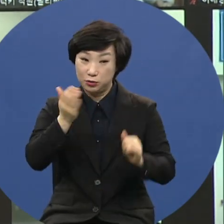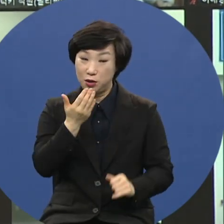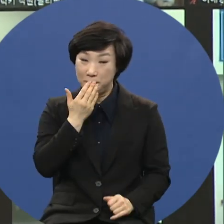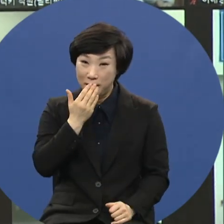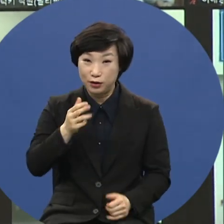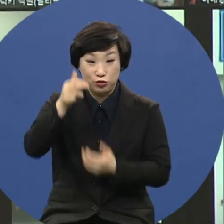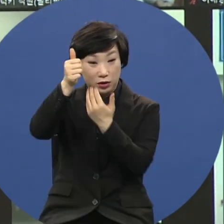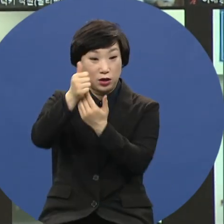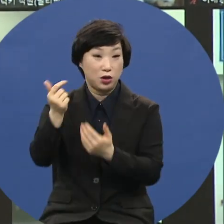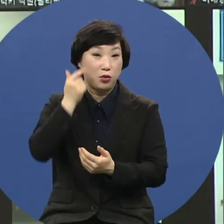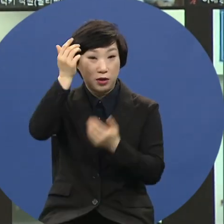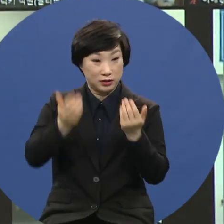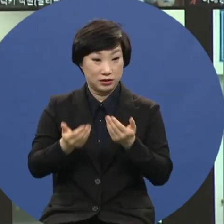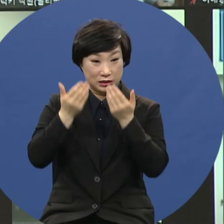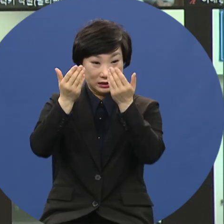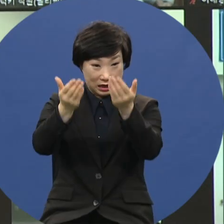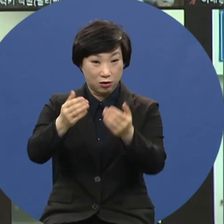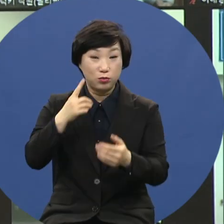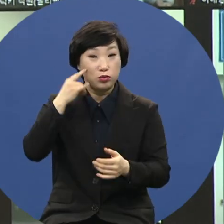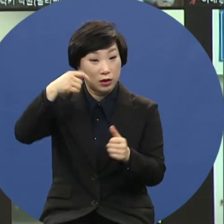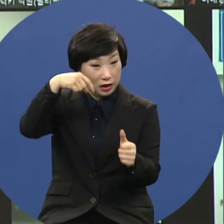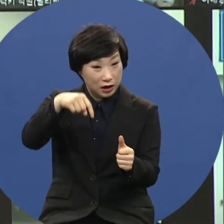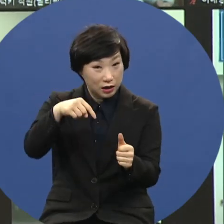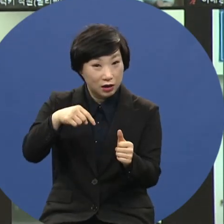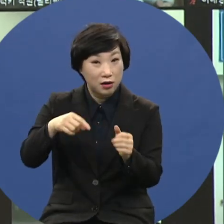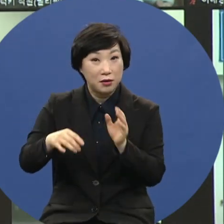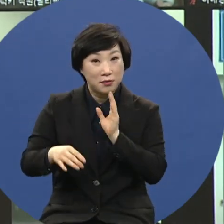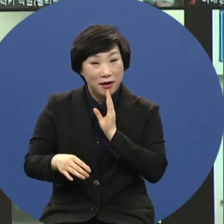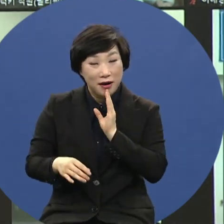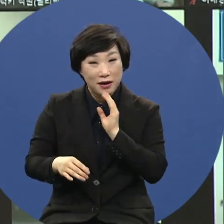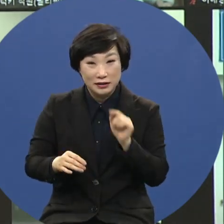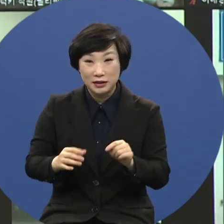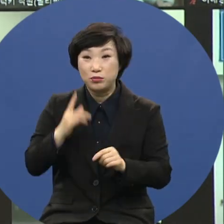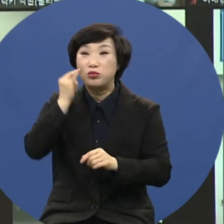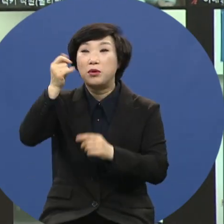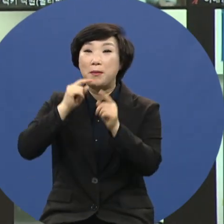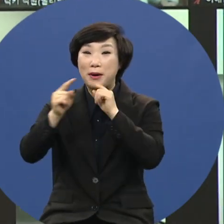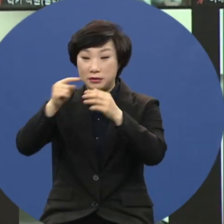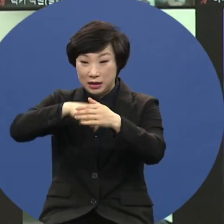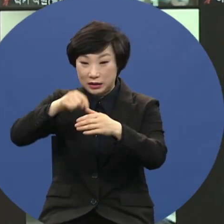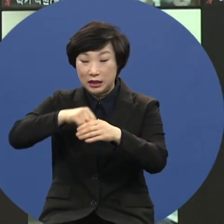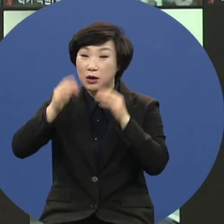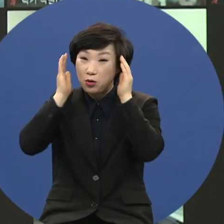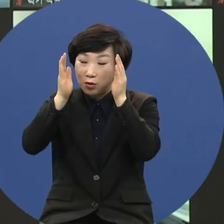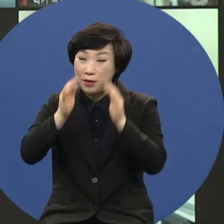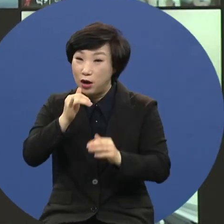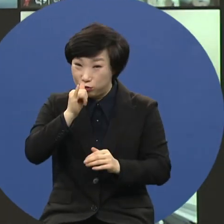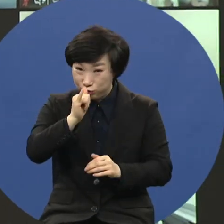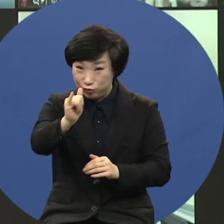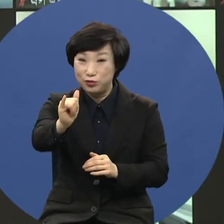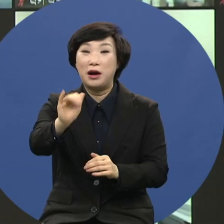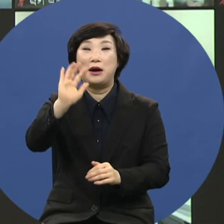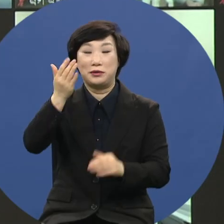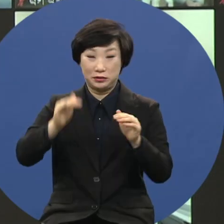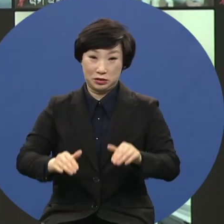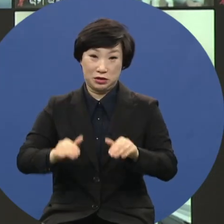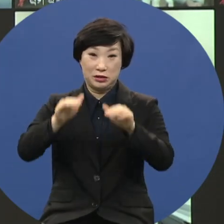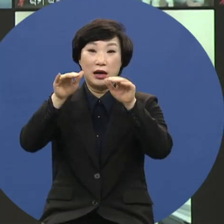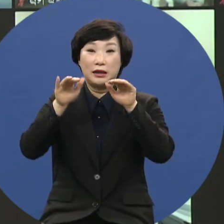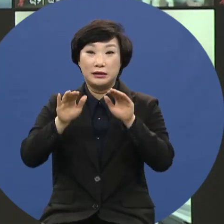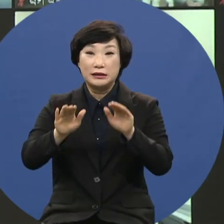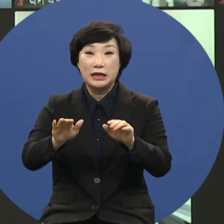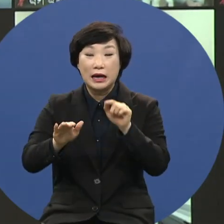주께 영광 돌리고 그러지. 예, 그 말씀 안에 공부해서 훌륭한 사람이 되는